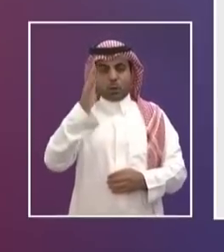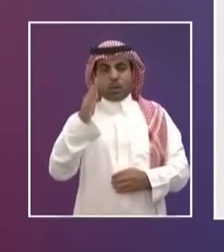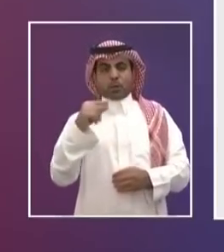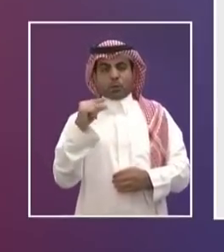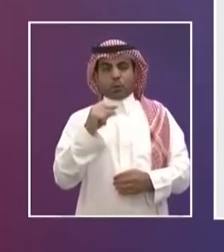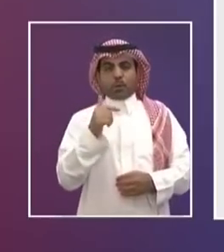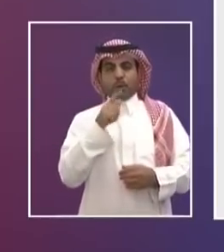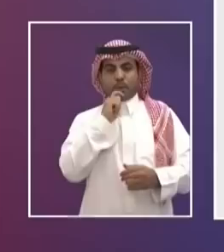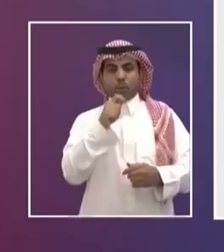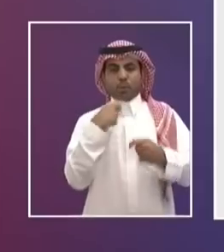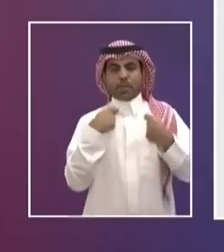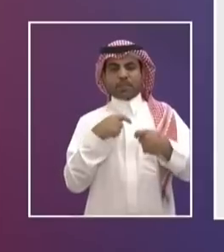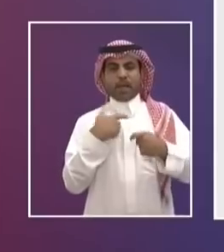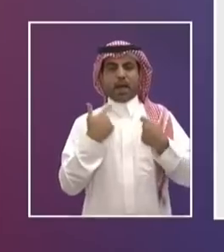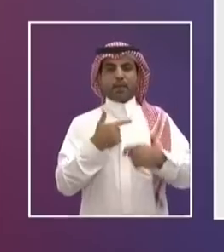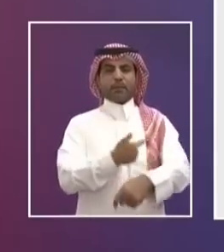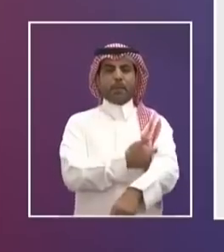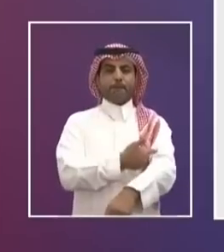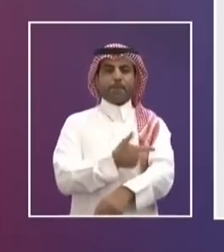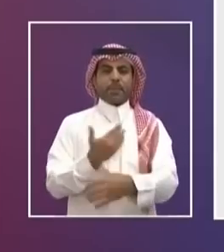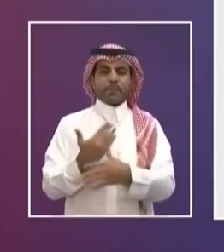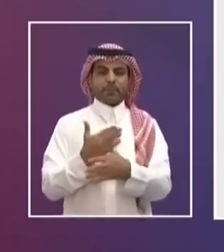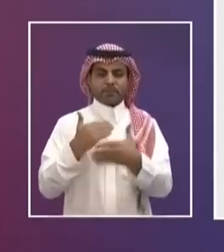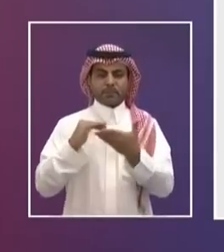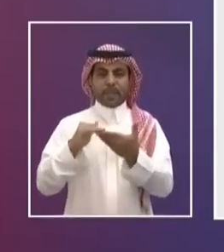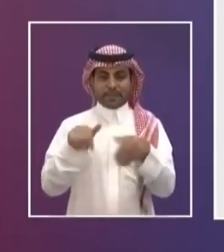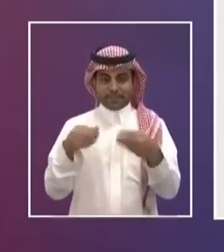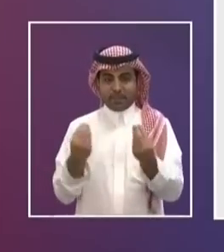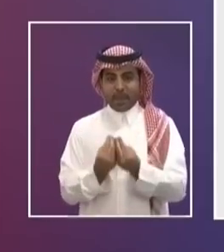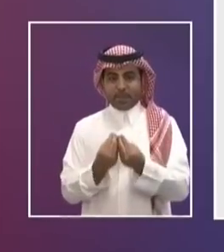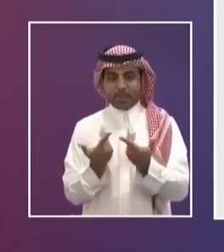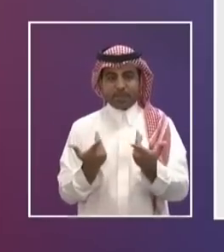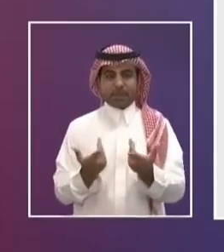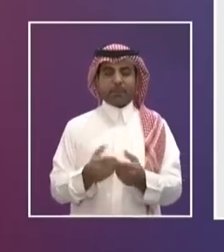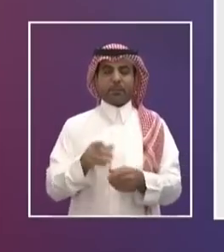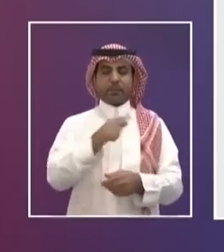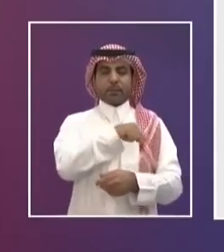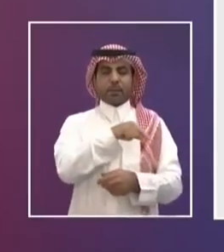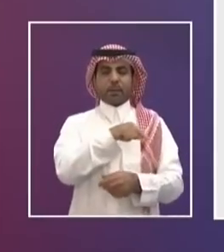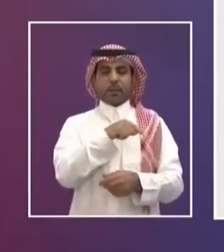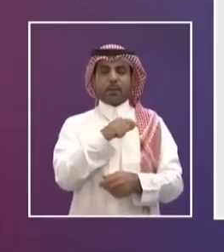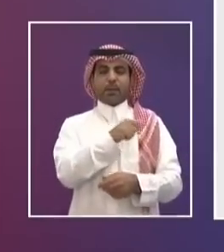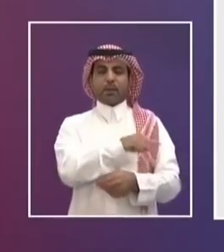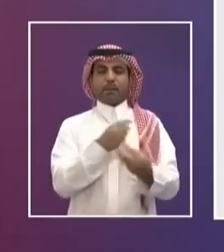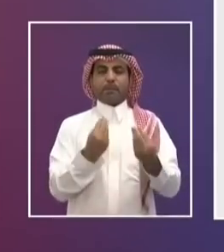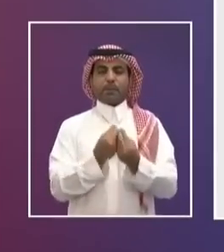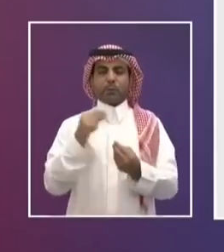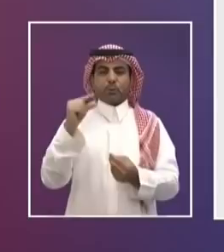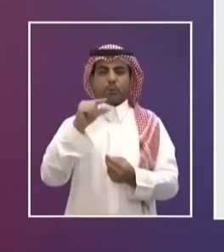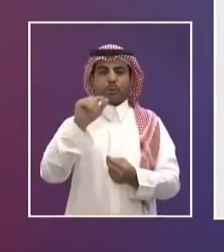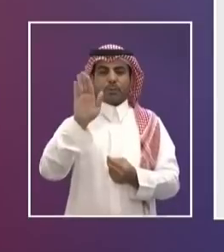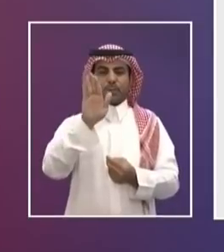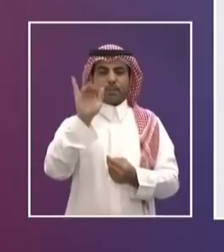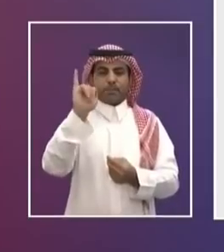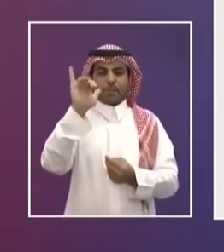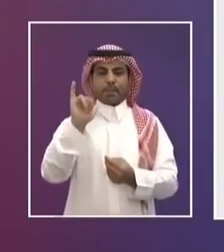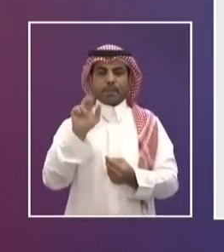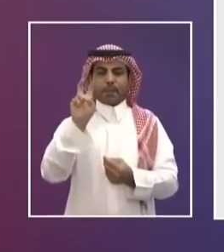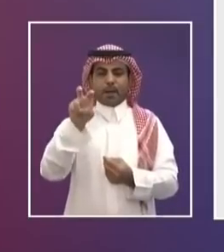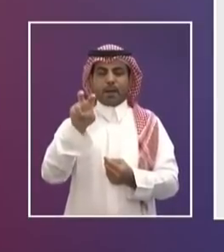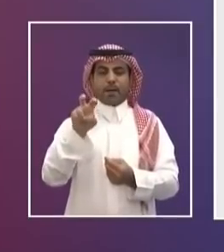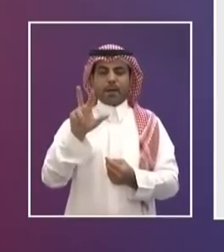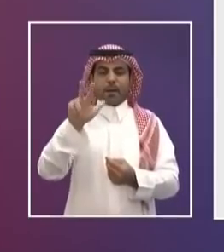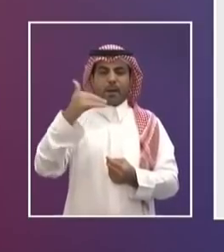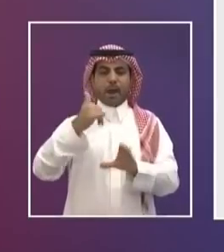العبد العالي المتحدث الرسمي لوزارة الصحة. الآن يتحدث إلى المشاهدين أو تتحدث الدكتورة سمير الغامدي استشاري